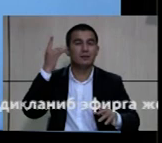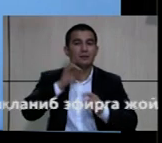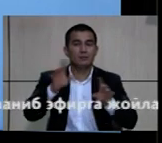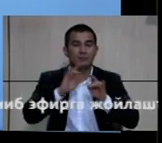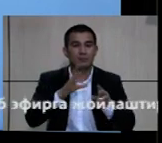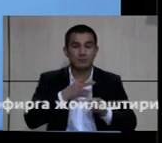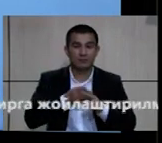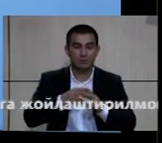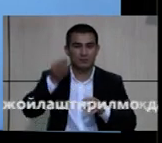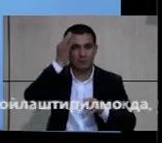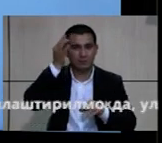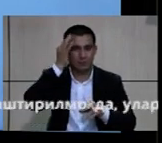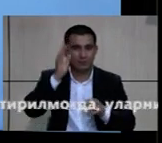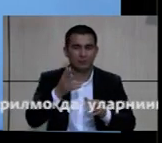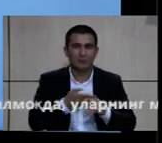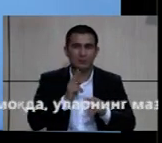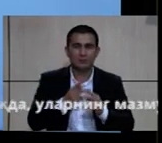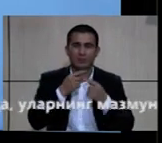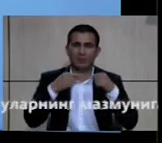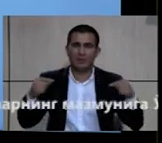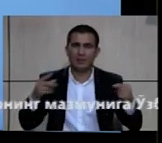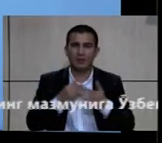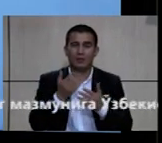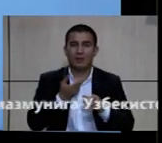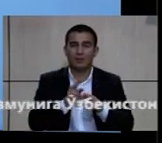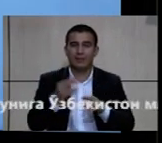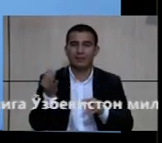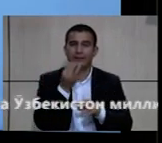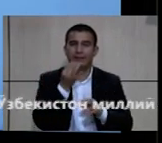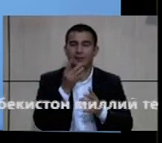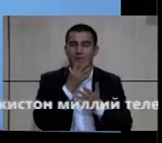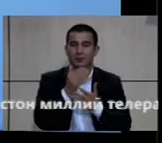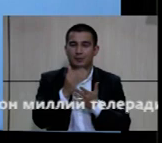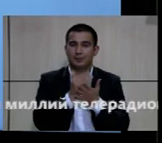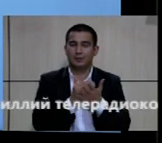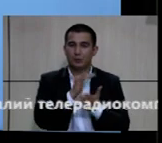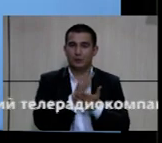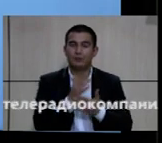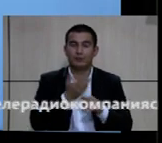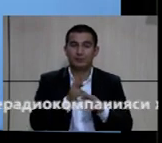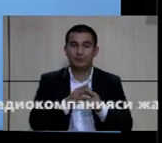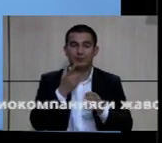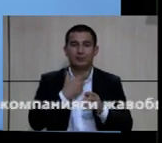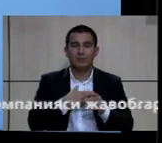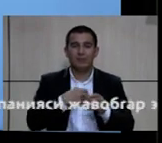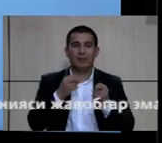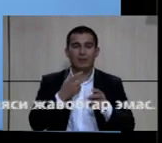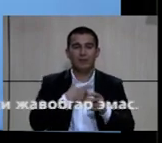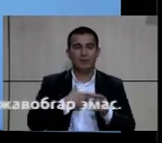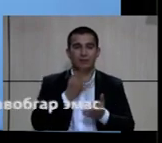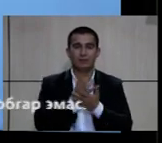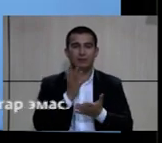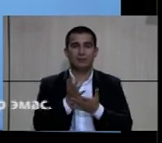Ya'ni mustahkamlashda non-anaviy usuldan foydalanamiz. Bu usulimiz o'z-o'zini baholash